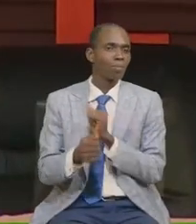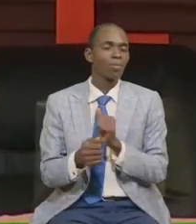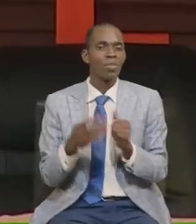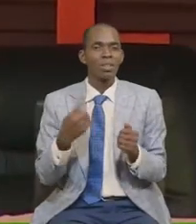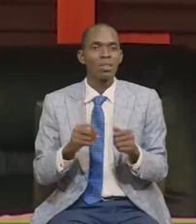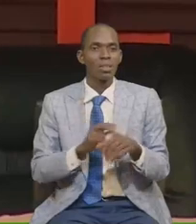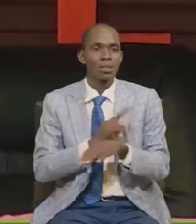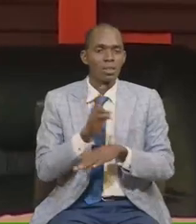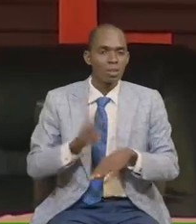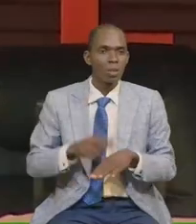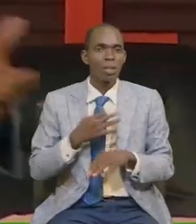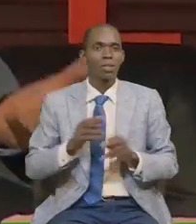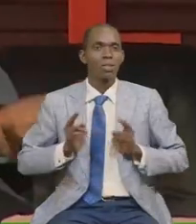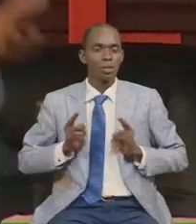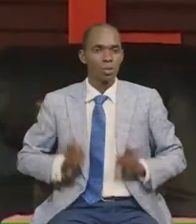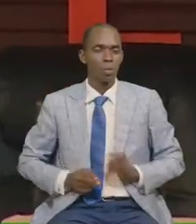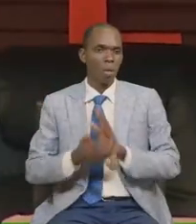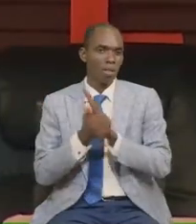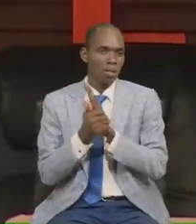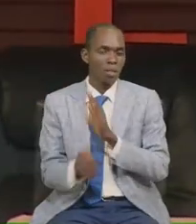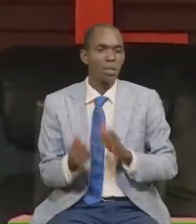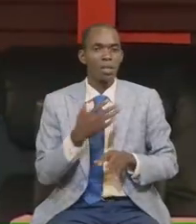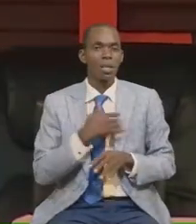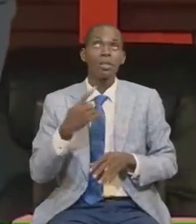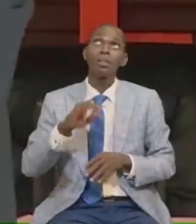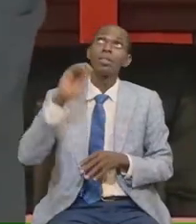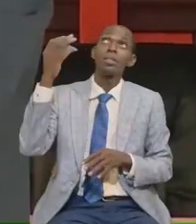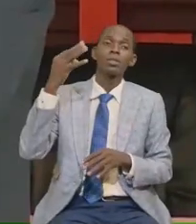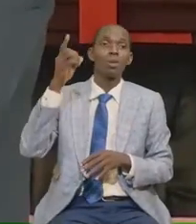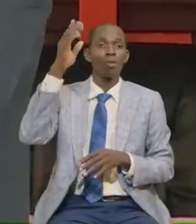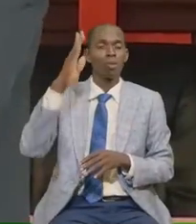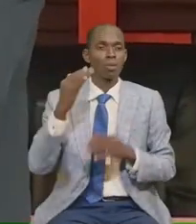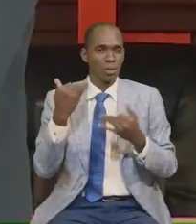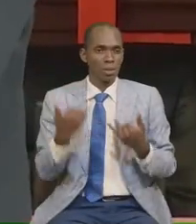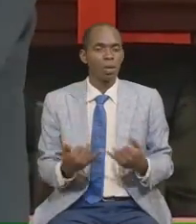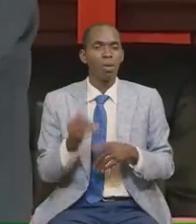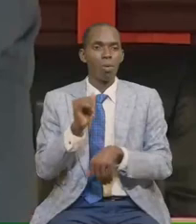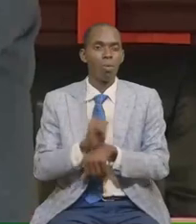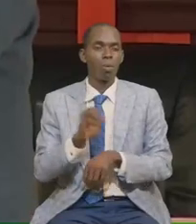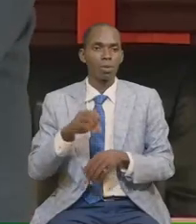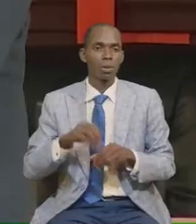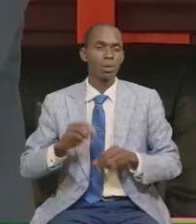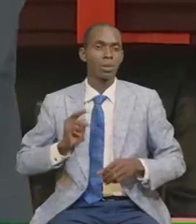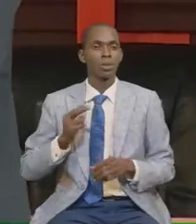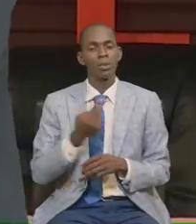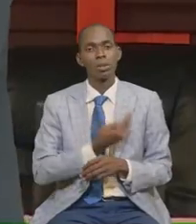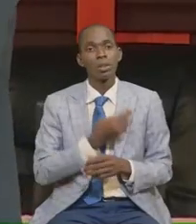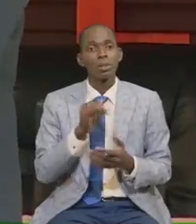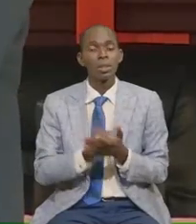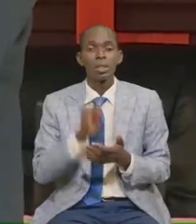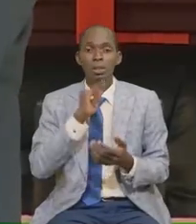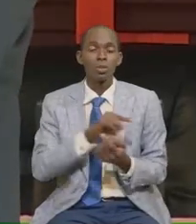l'habileté naturelle. Et la grâce de Dieu maintenant agit en nous. C'est alors que les bonnes